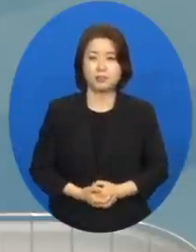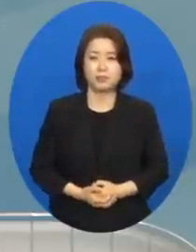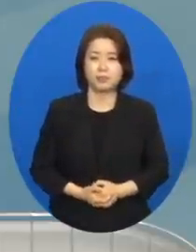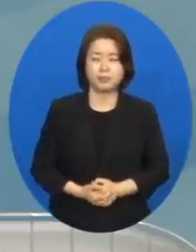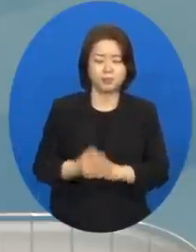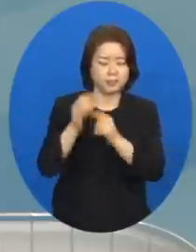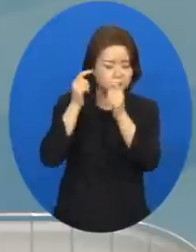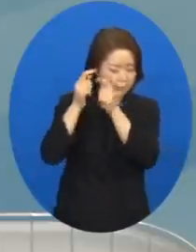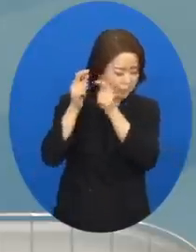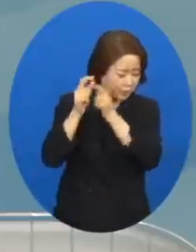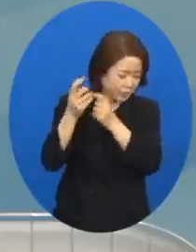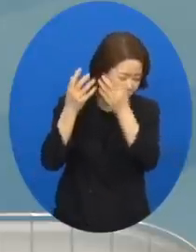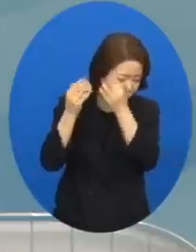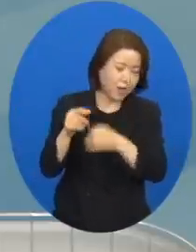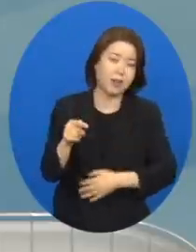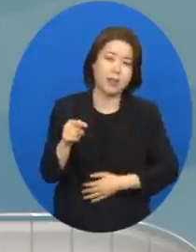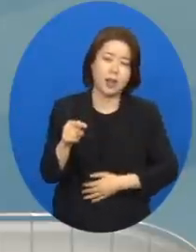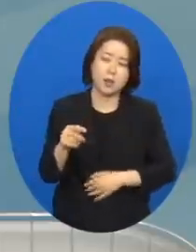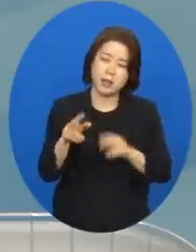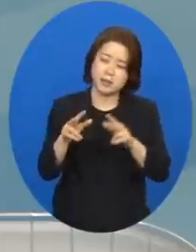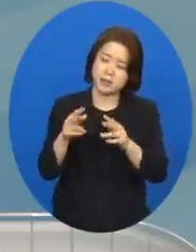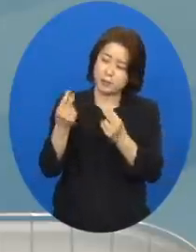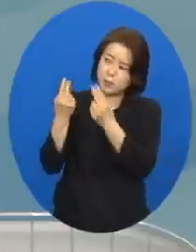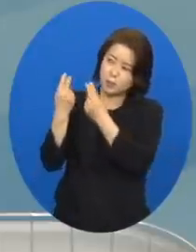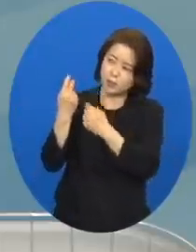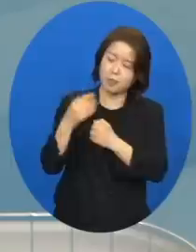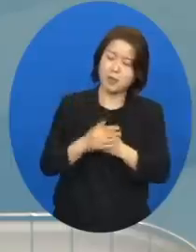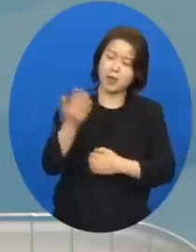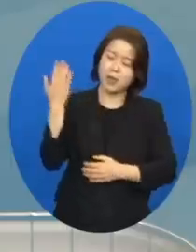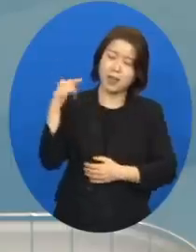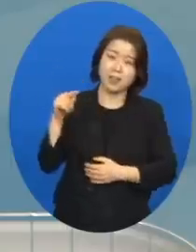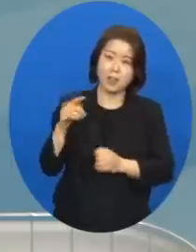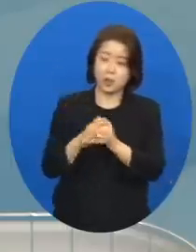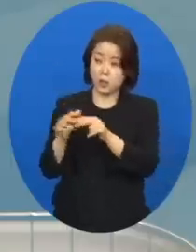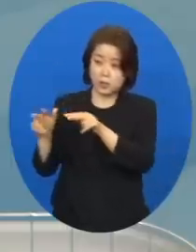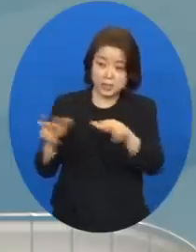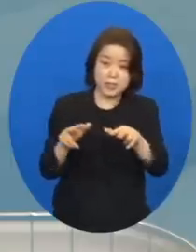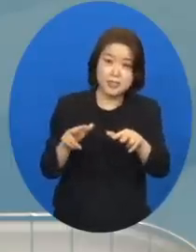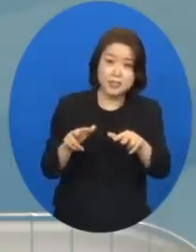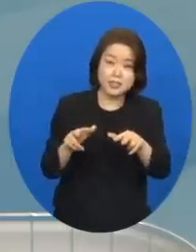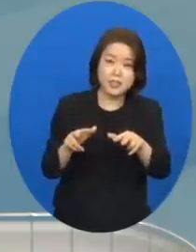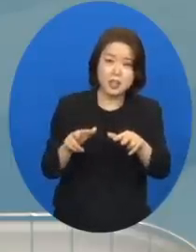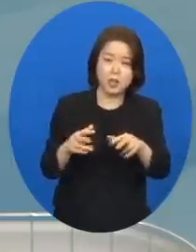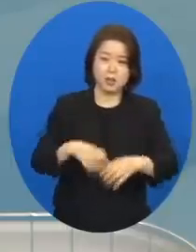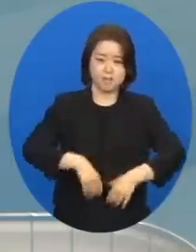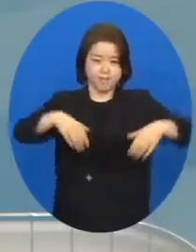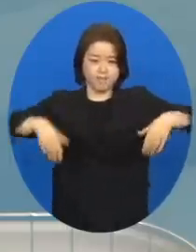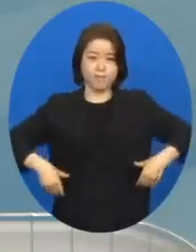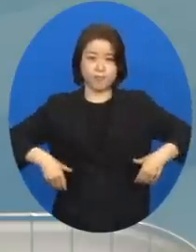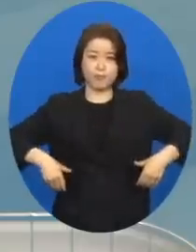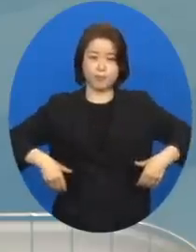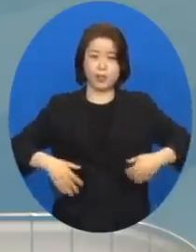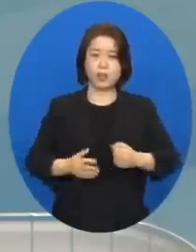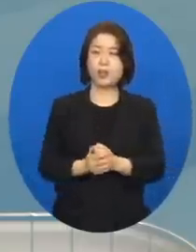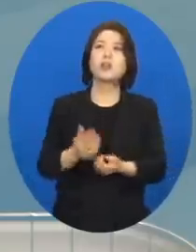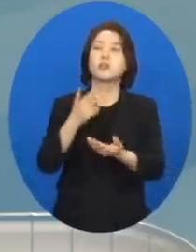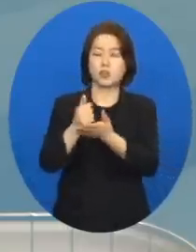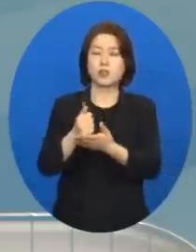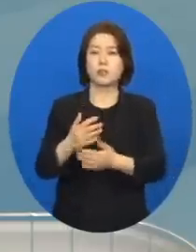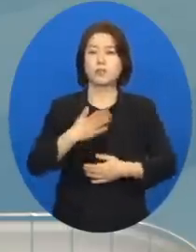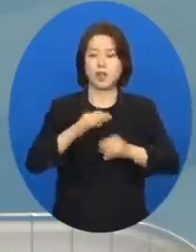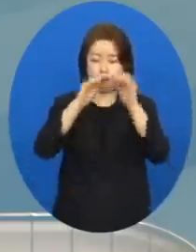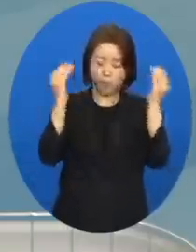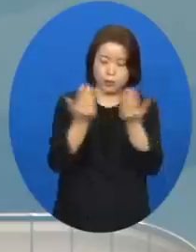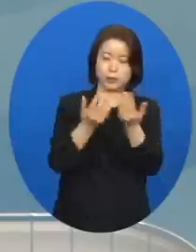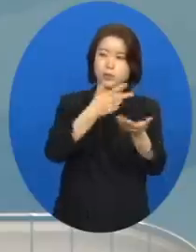고민을 많이 했습니다. 지금 생각해 보면 왜 그때 즉시 담대하게 주님, 제 모든